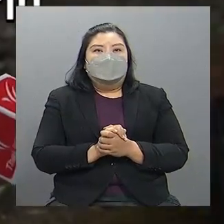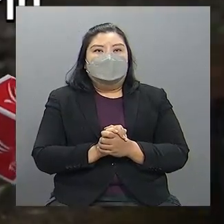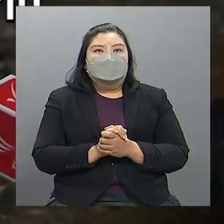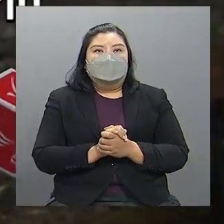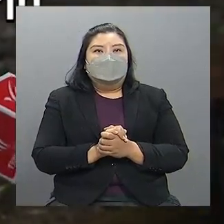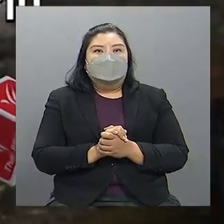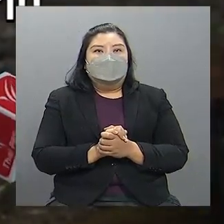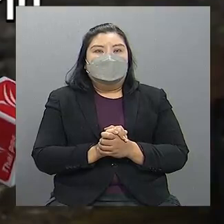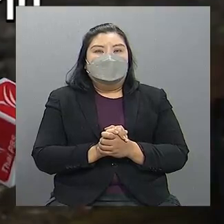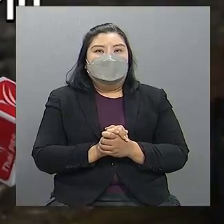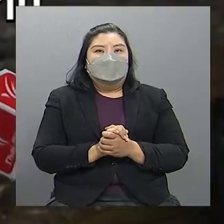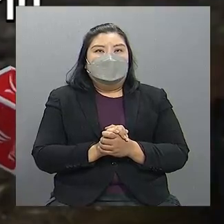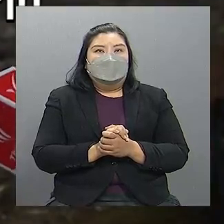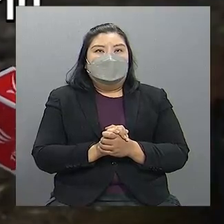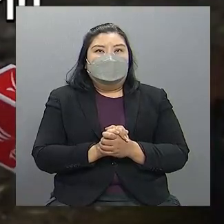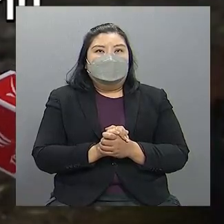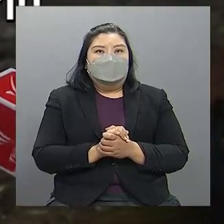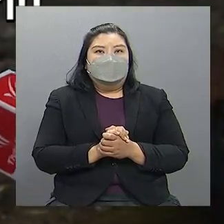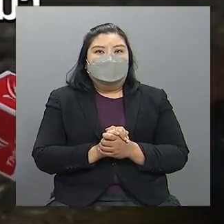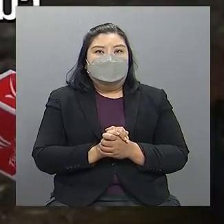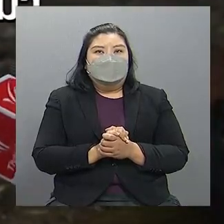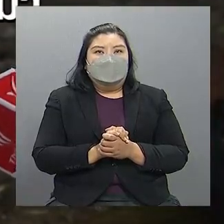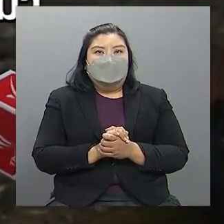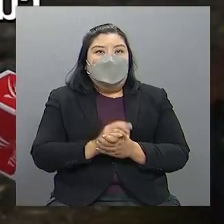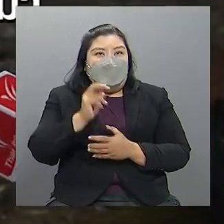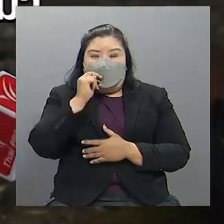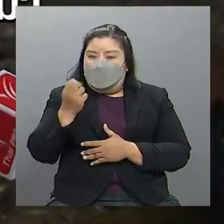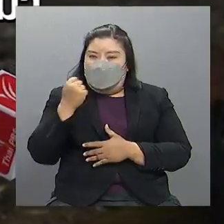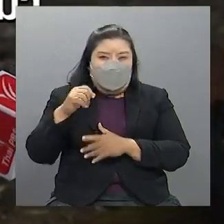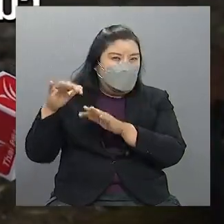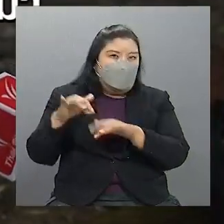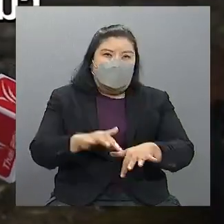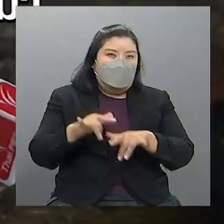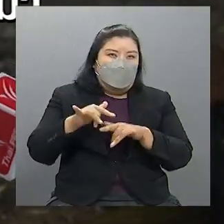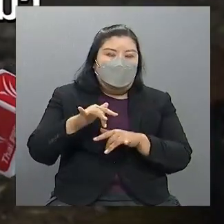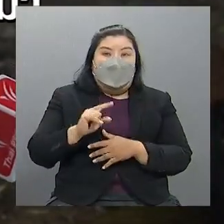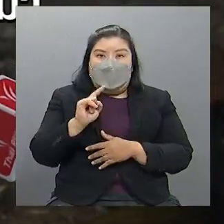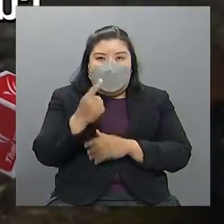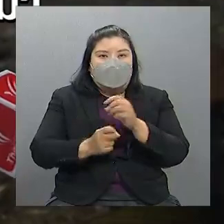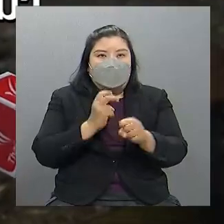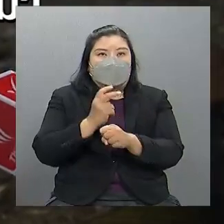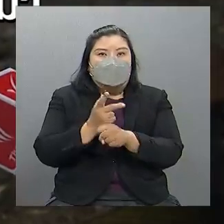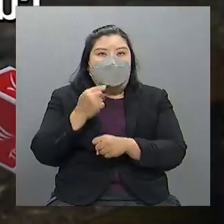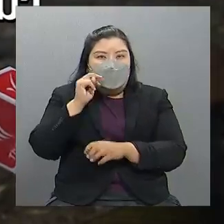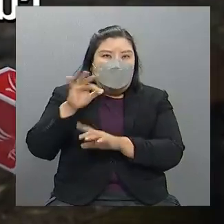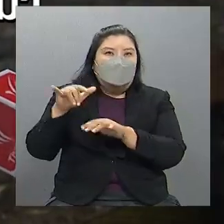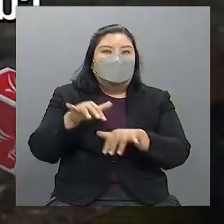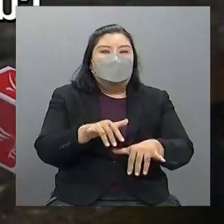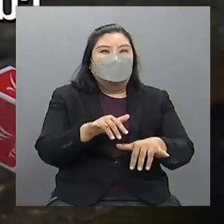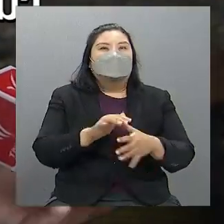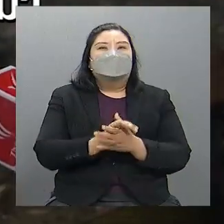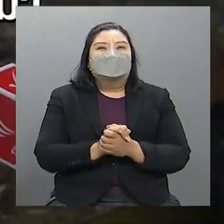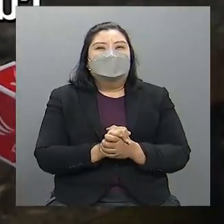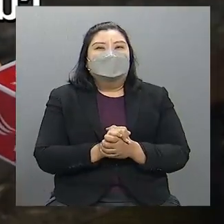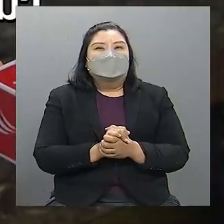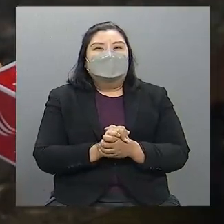ปีเลยมาอยู่นี่ในปีที่บ้านมันเร่งมาเร่งว่านี่เดี๋ยวปีนี้เตรียมตัวทันว่าผัวนำเขียมเ